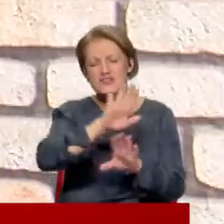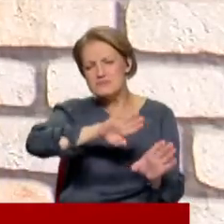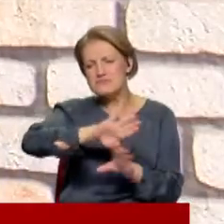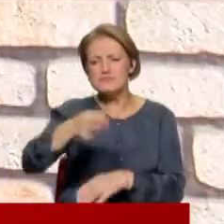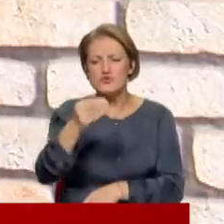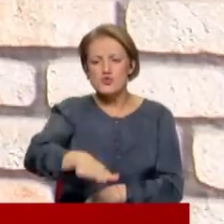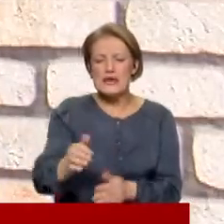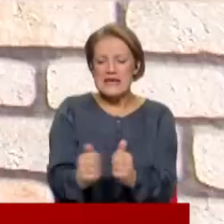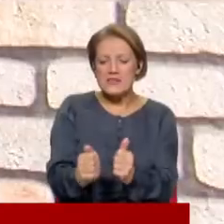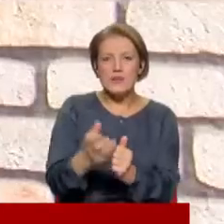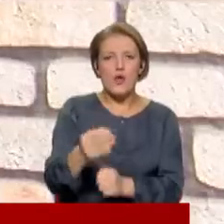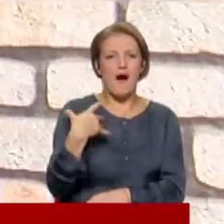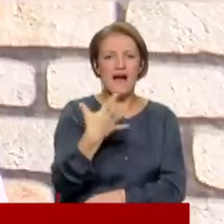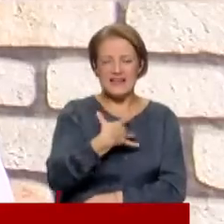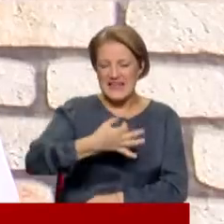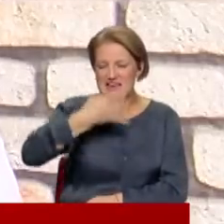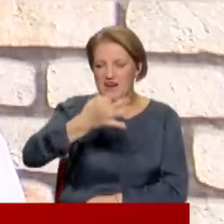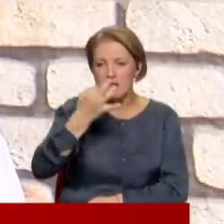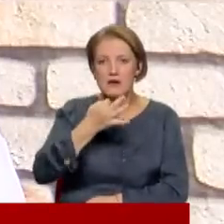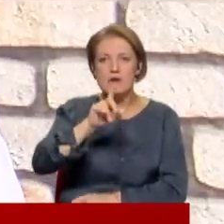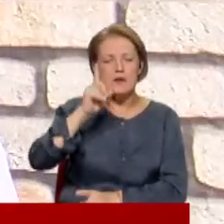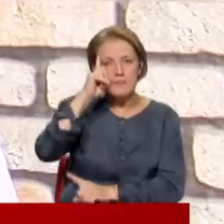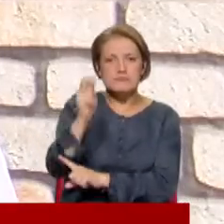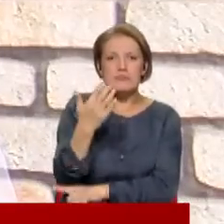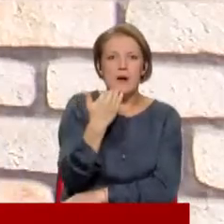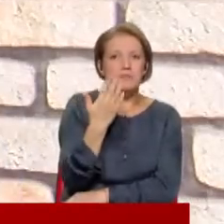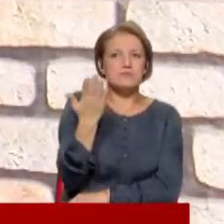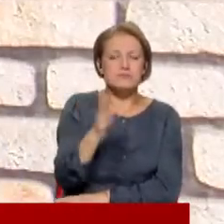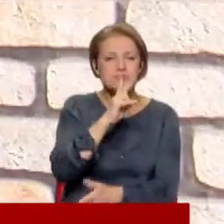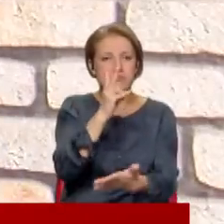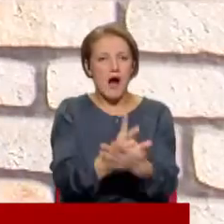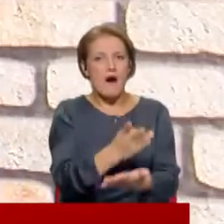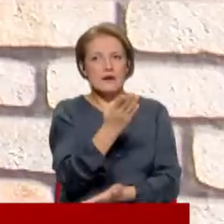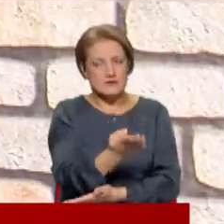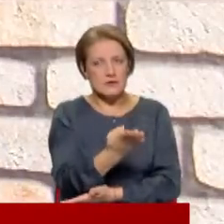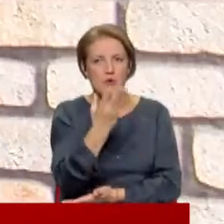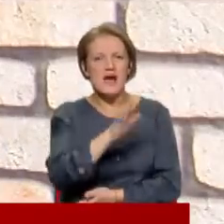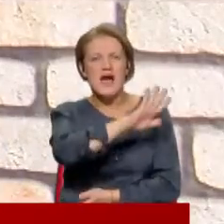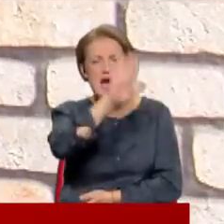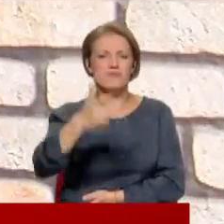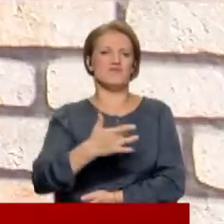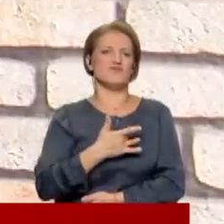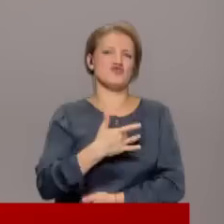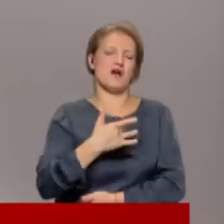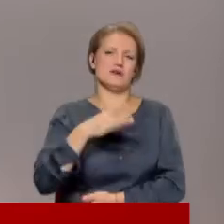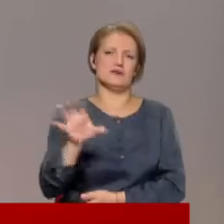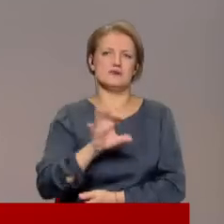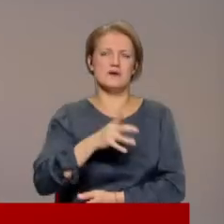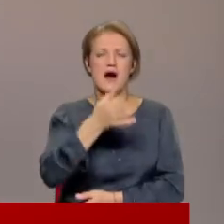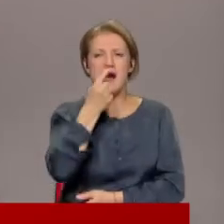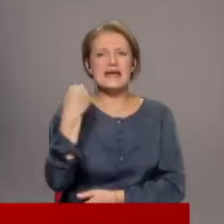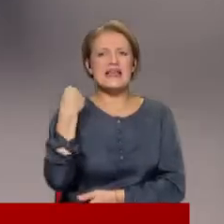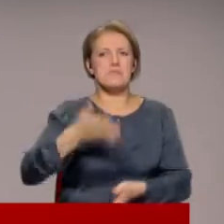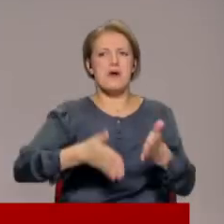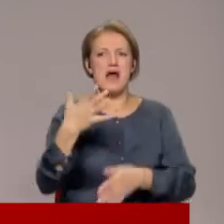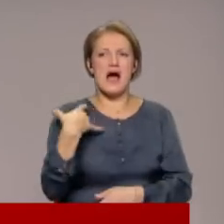çocuğun yanında olan annesinin ifadesine hiçbir şekilde müracaat edilmeden karara bağlanmış olması herkesin vicdanını sızlatmaktadır. Ankara Yeni